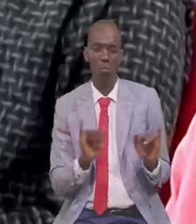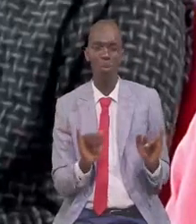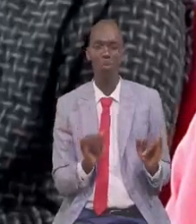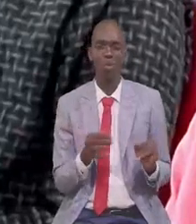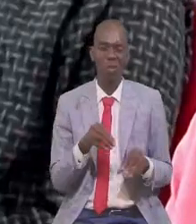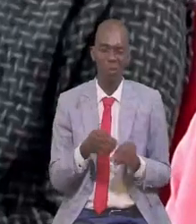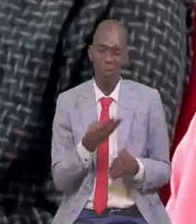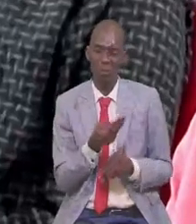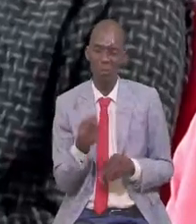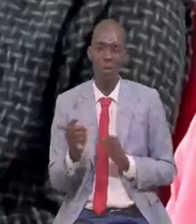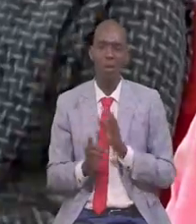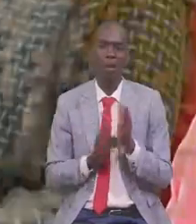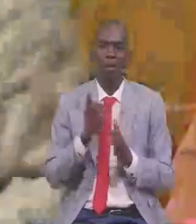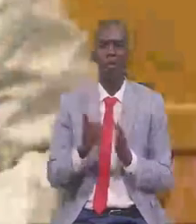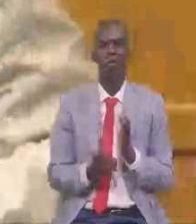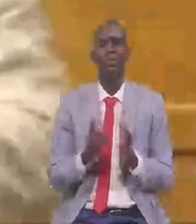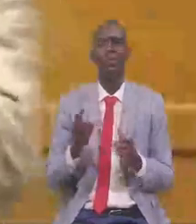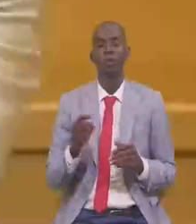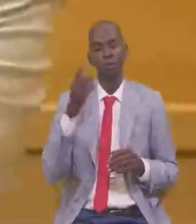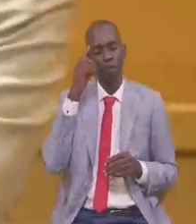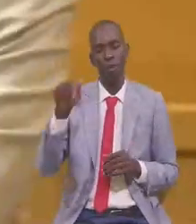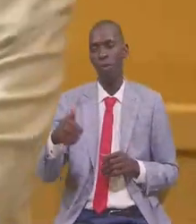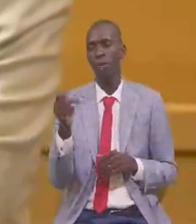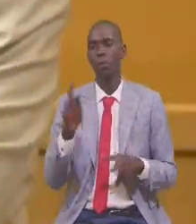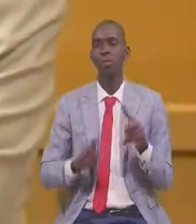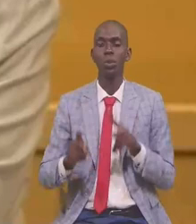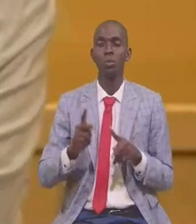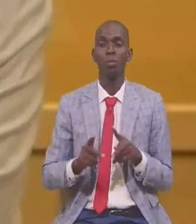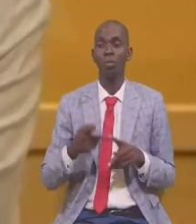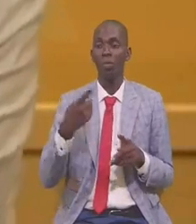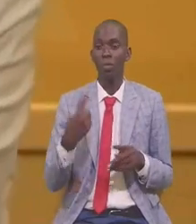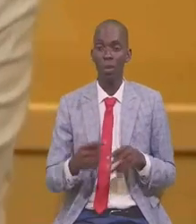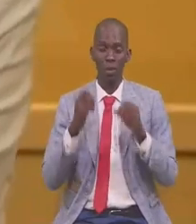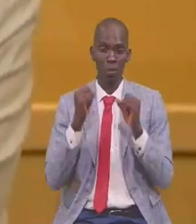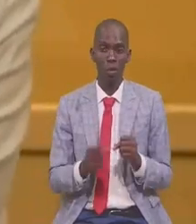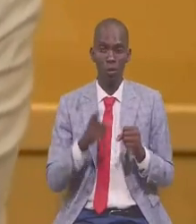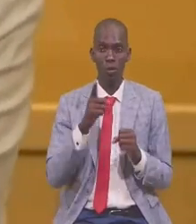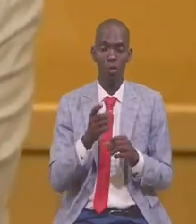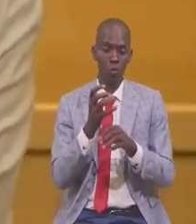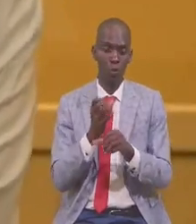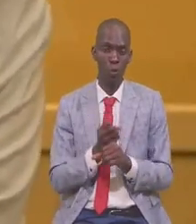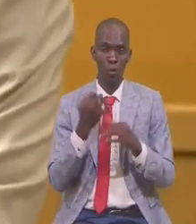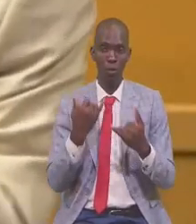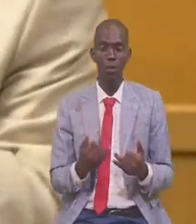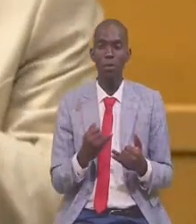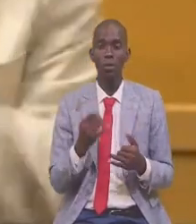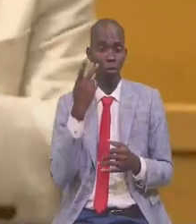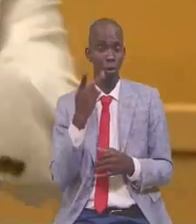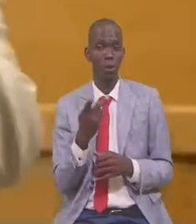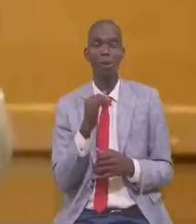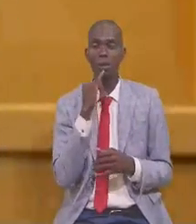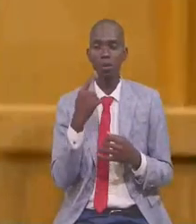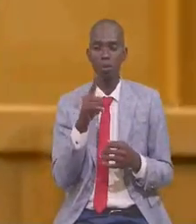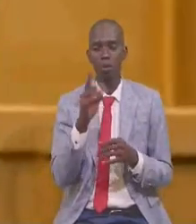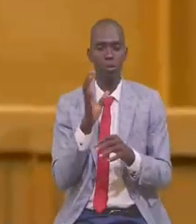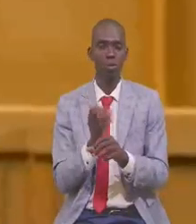en faveur d'autres personnes. Le manteau que tu vois est le manteau que tu reçois. Le manteau